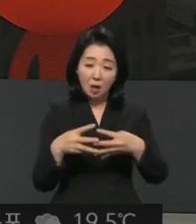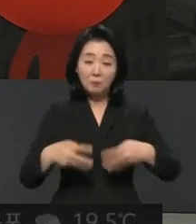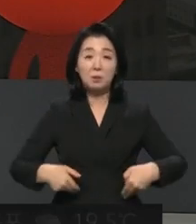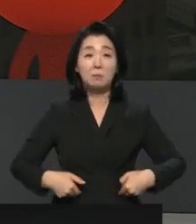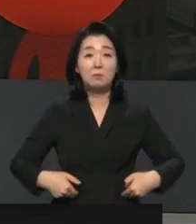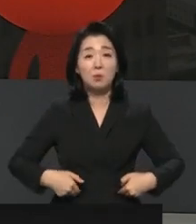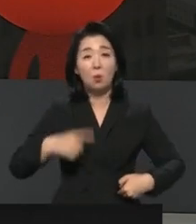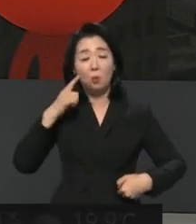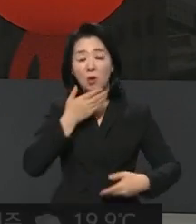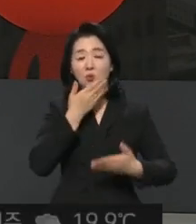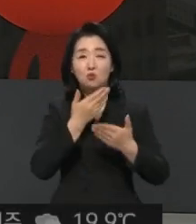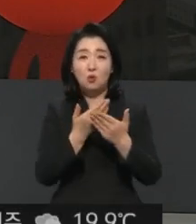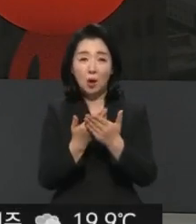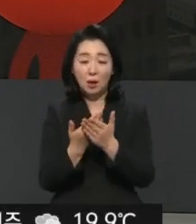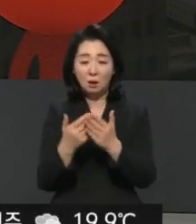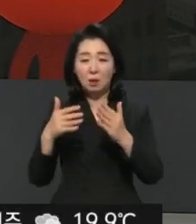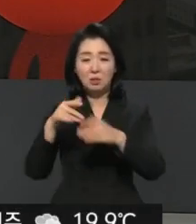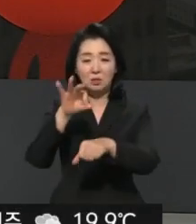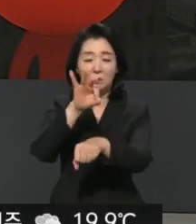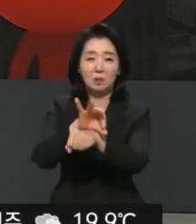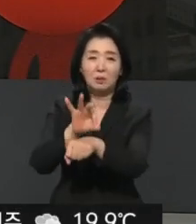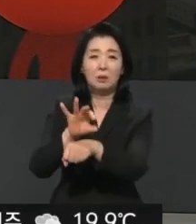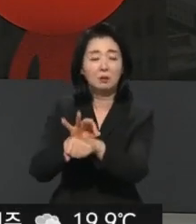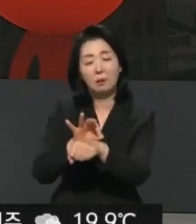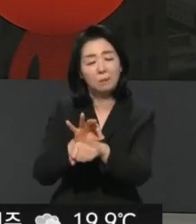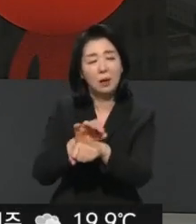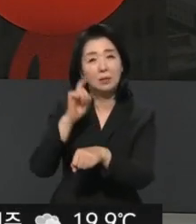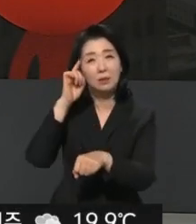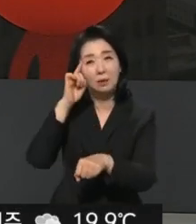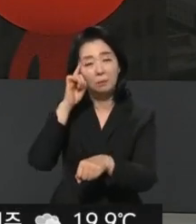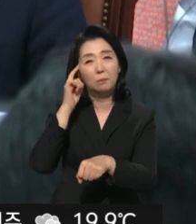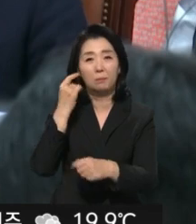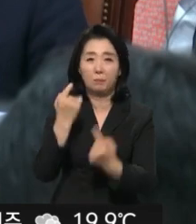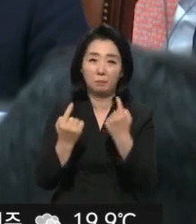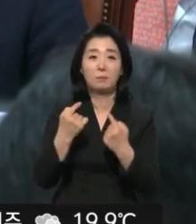매각 계획도 기대에 부응하지 못했다는 지적이 나옵니다.